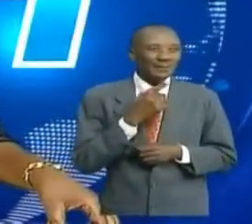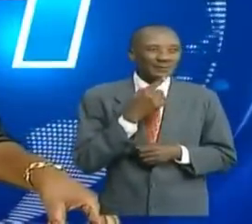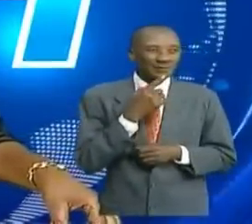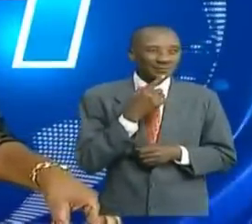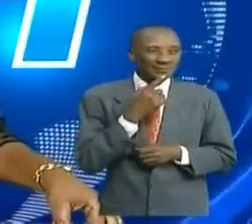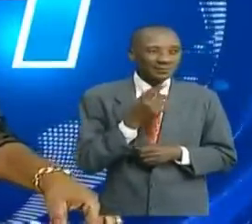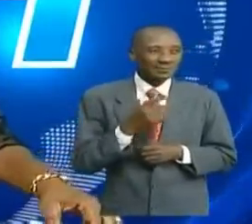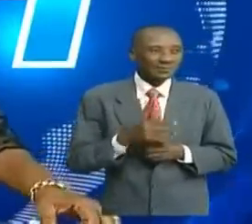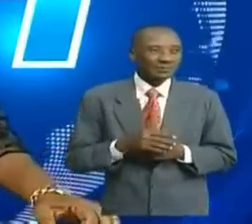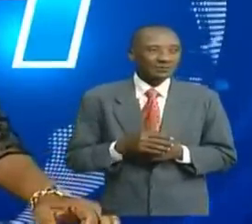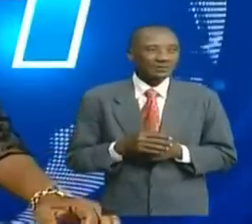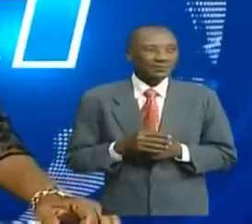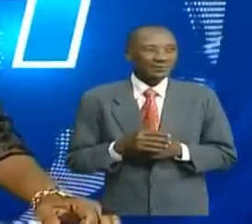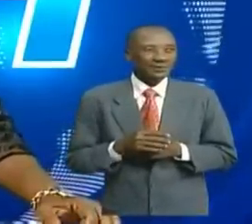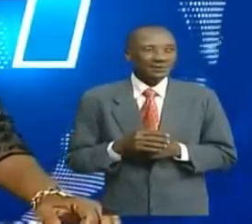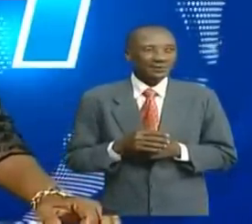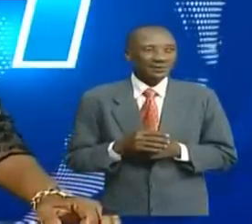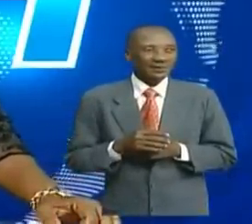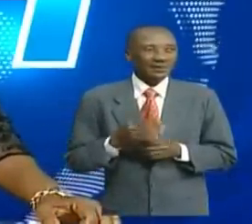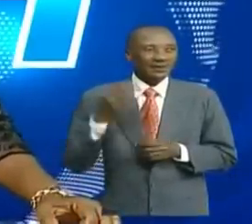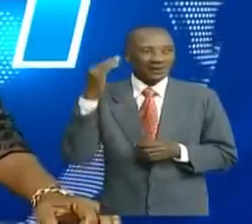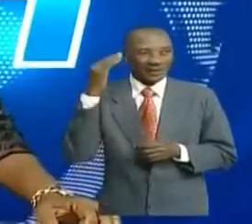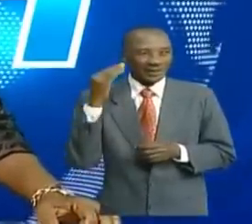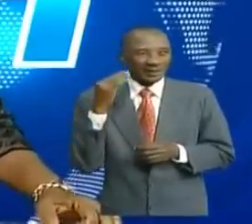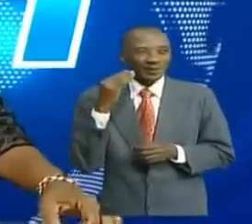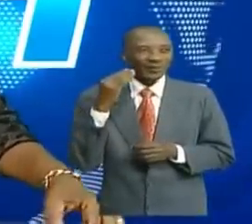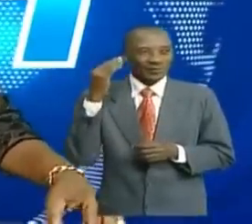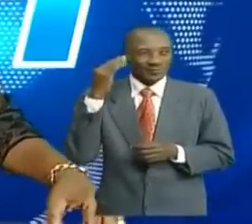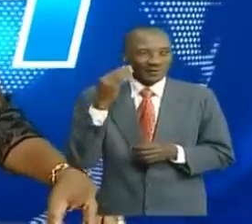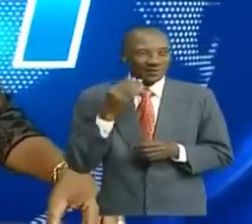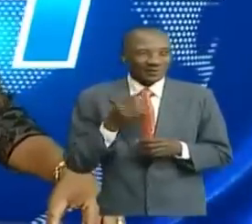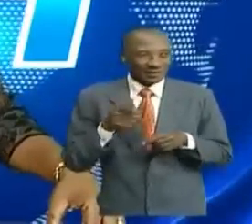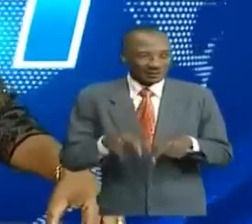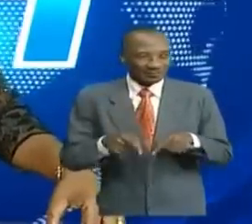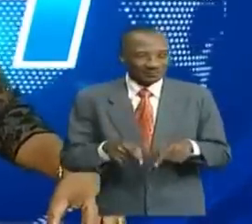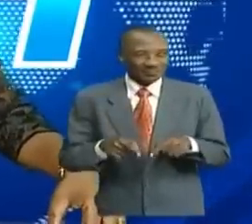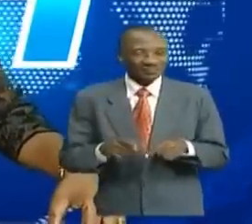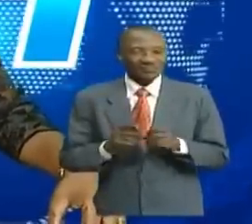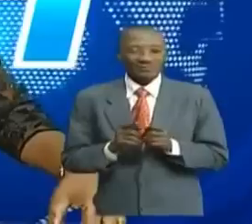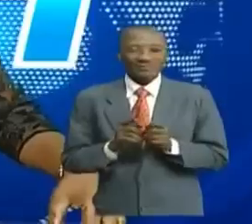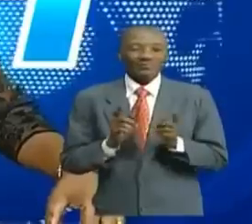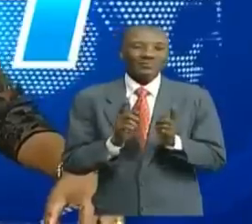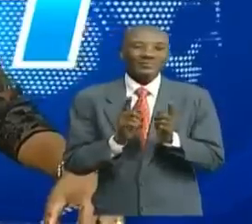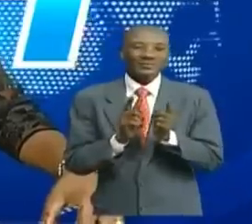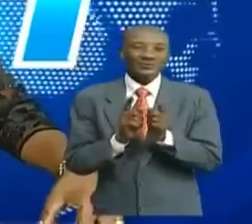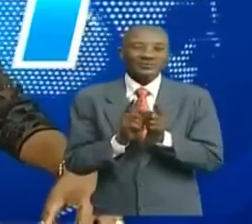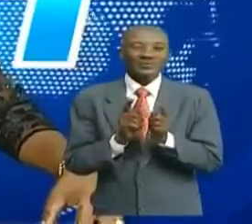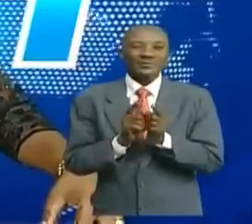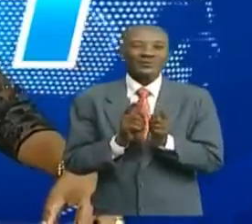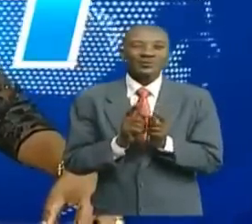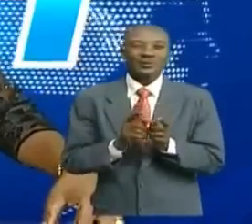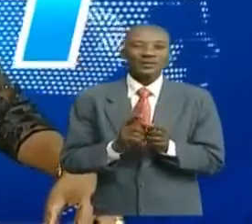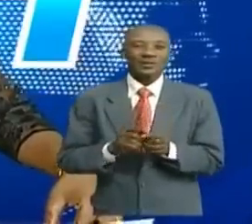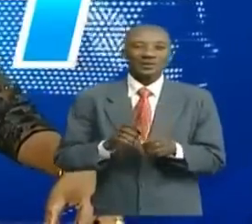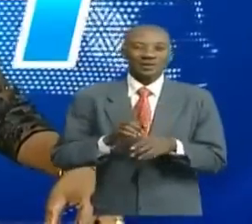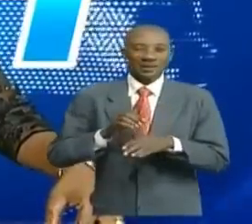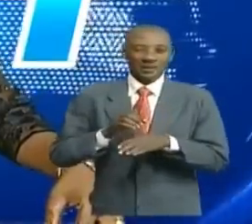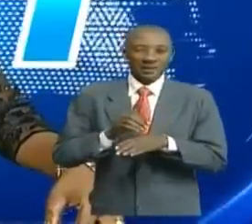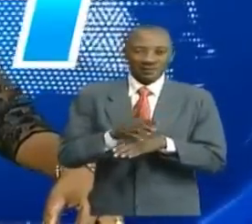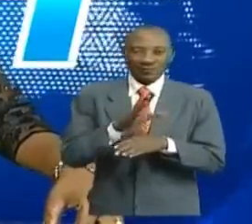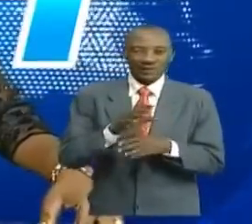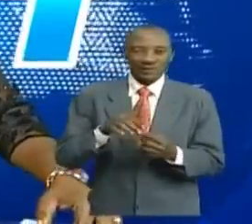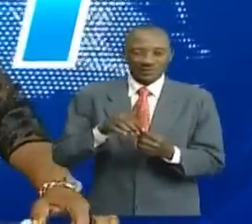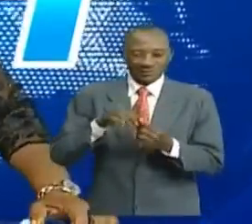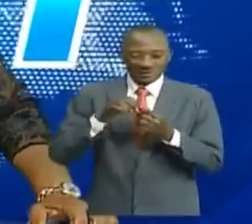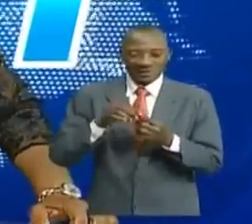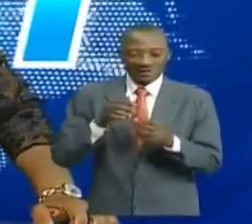la ministre en charge de personnes vivant avec handicap a échangé avec la chargée d'affaires de l'ambassade des États-Unis en RDC